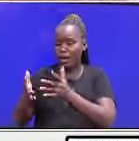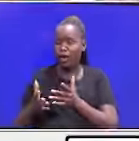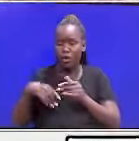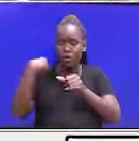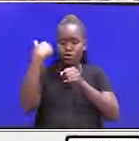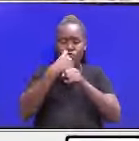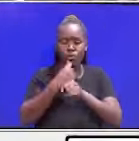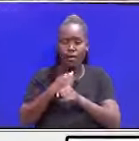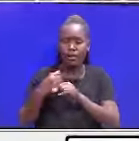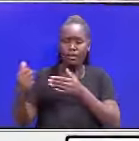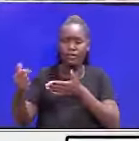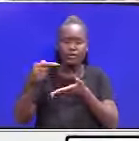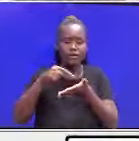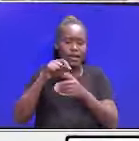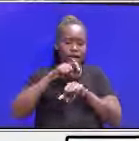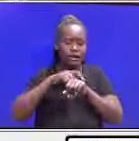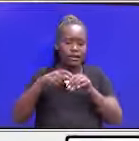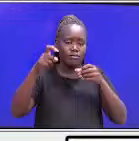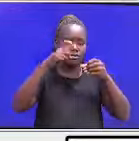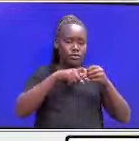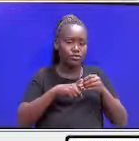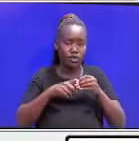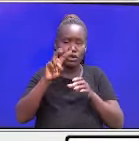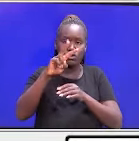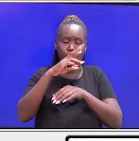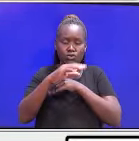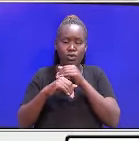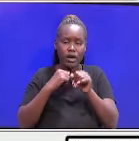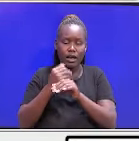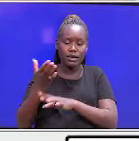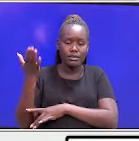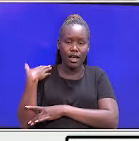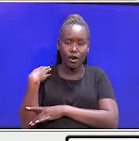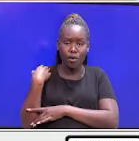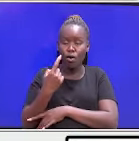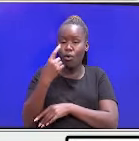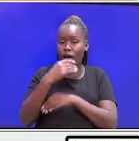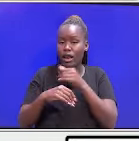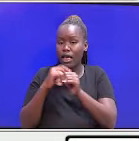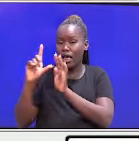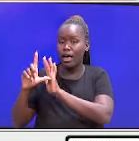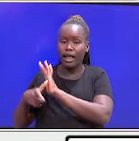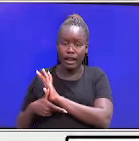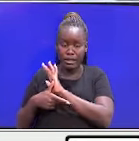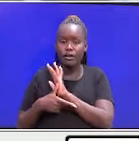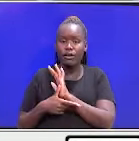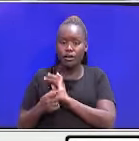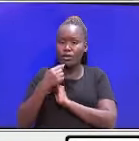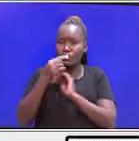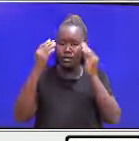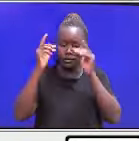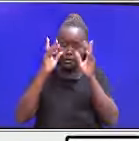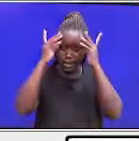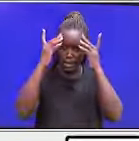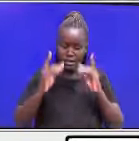wake tangu waingia madarakani miaka miwili iliyopita. Takriban mwezi mmoja baada ya mahakama kuu kusitisha uamuzi wa seneti